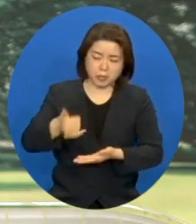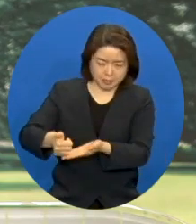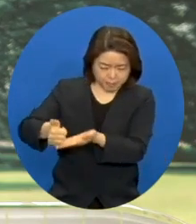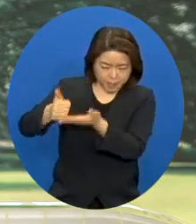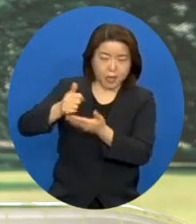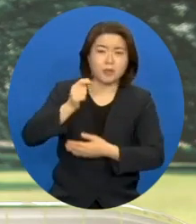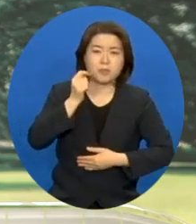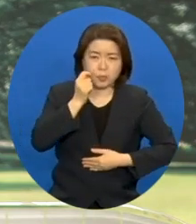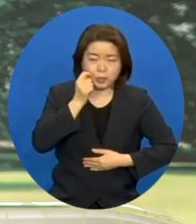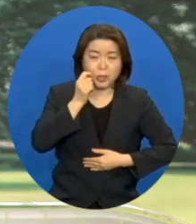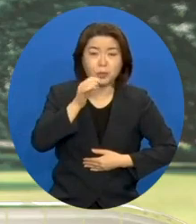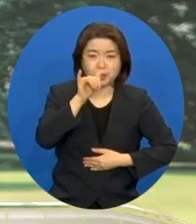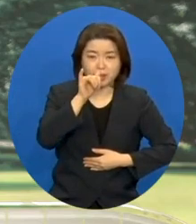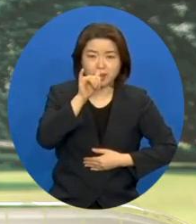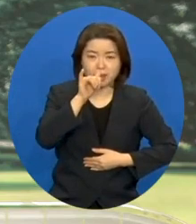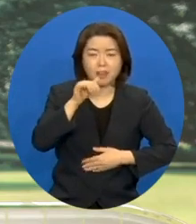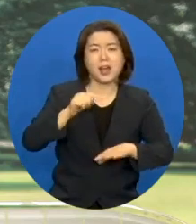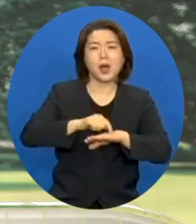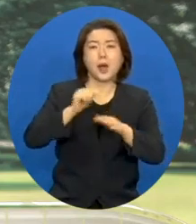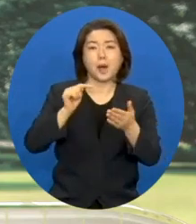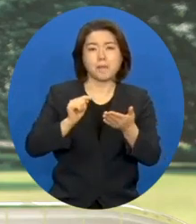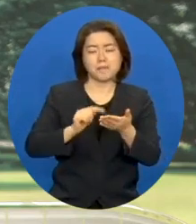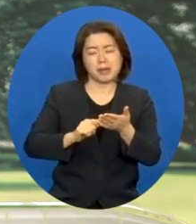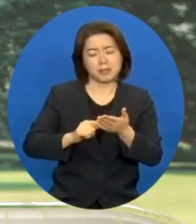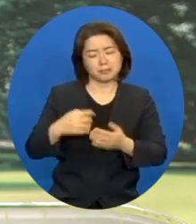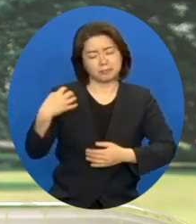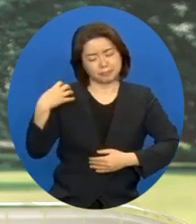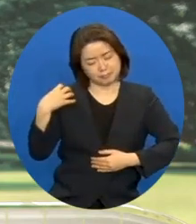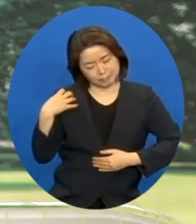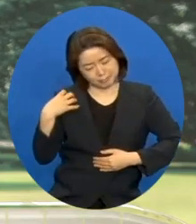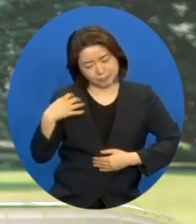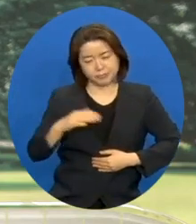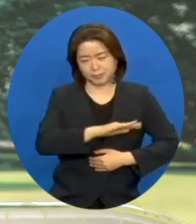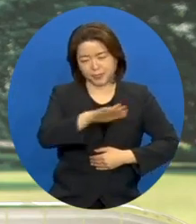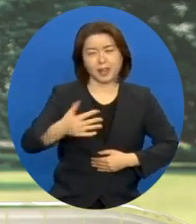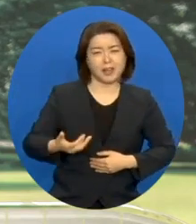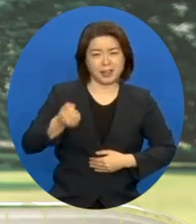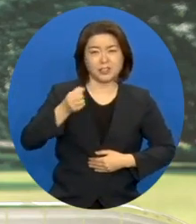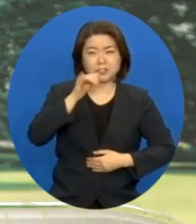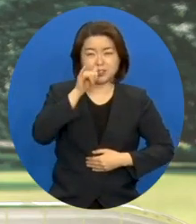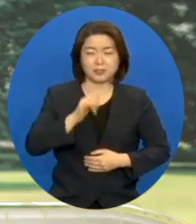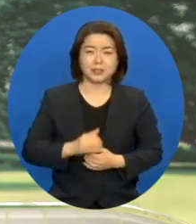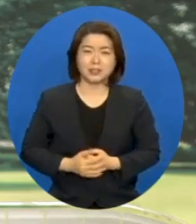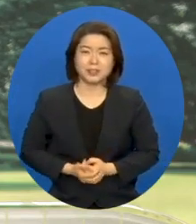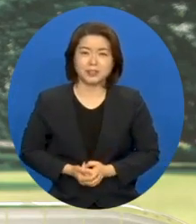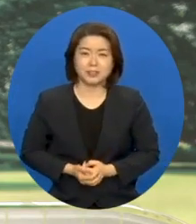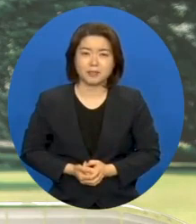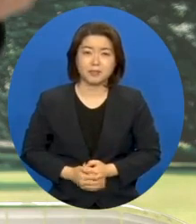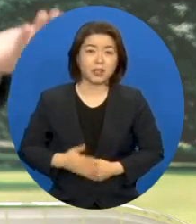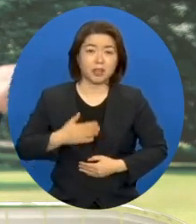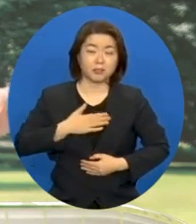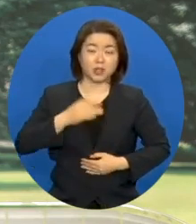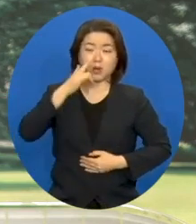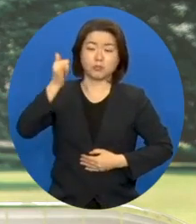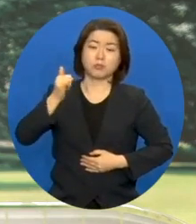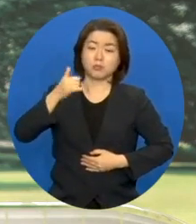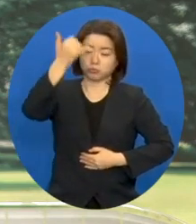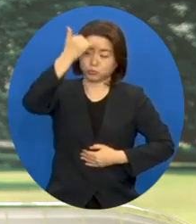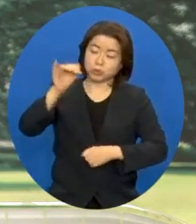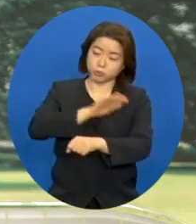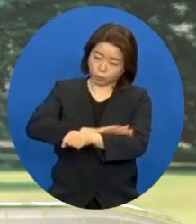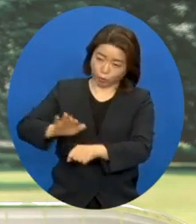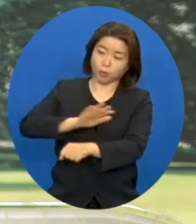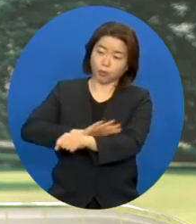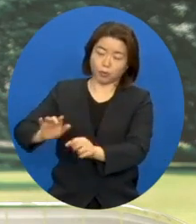있다, 그런 마음의 자책감을 다 가지고 있다는 겁니다. 나는 부모님에게 효도하고